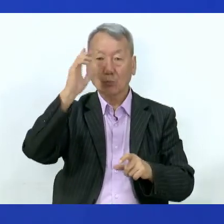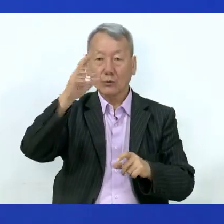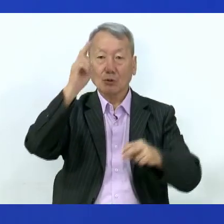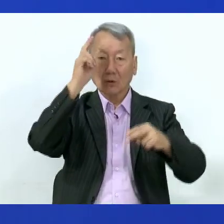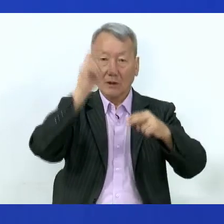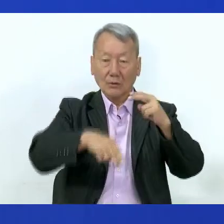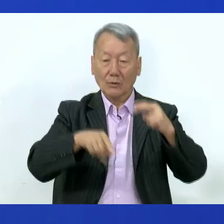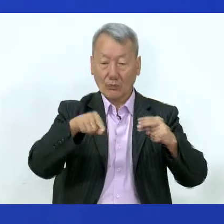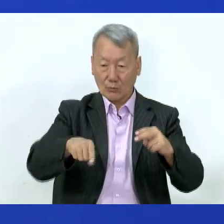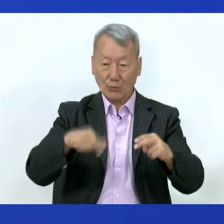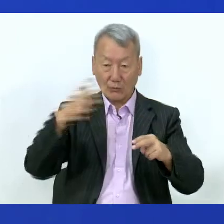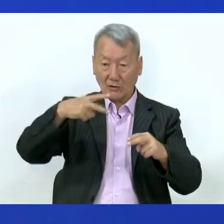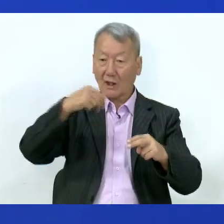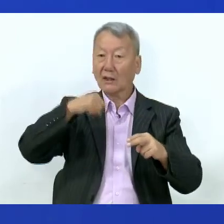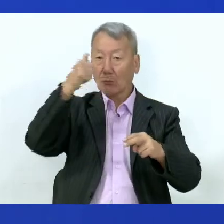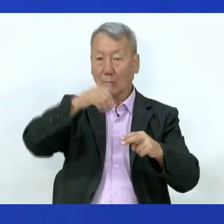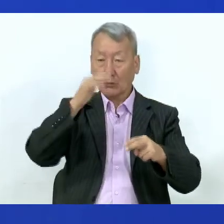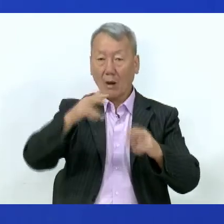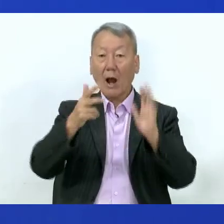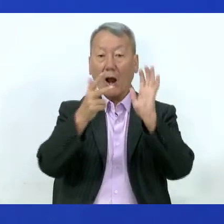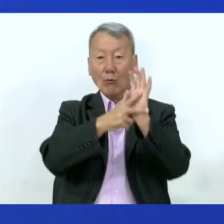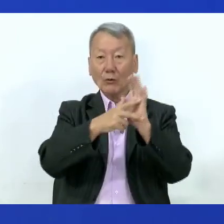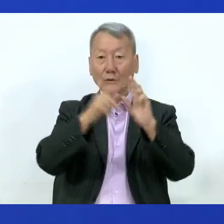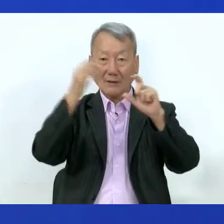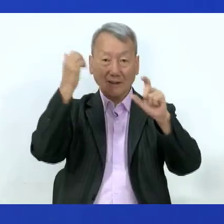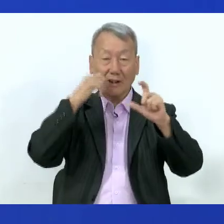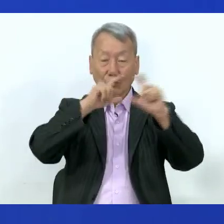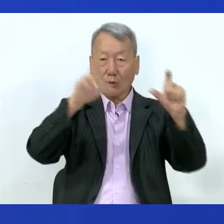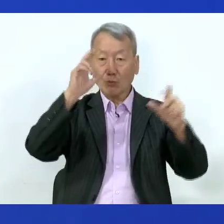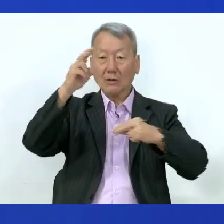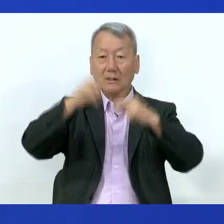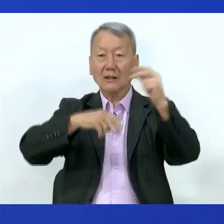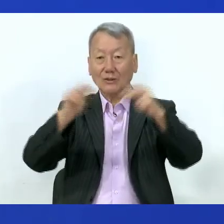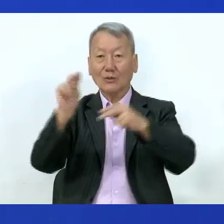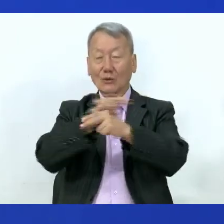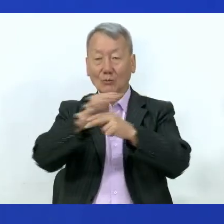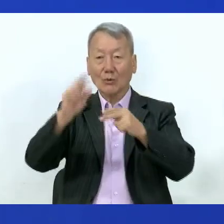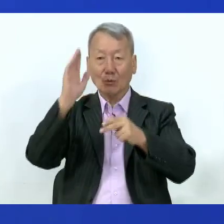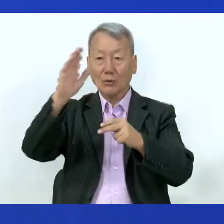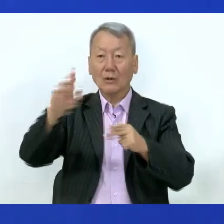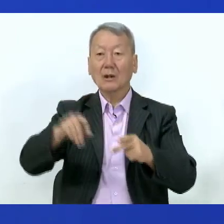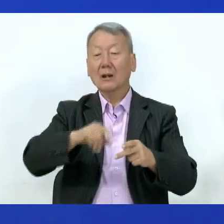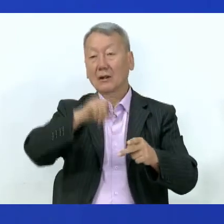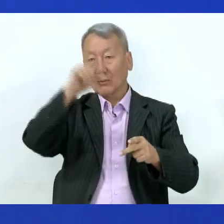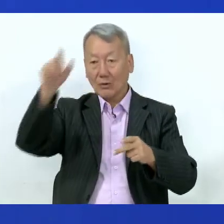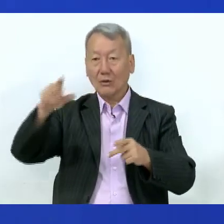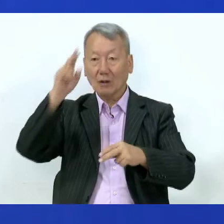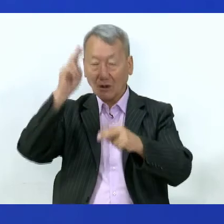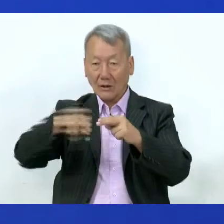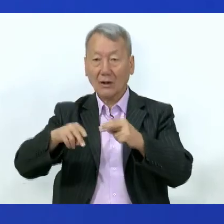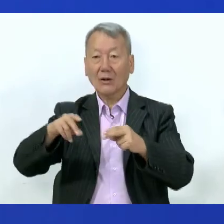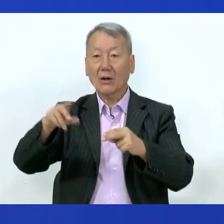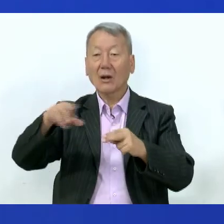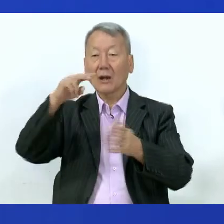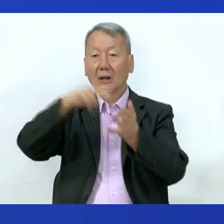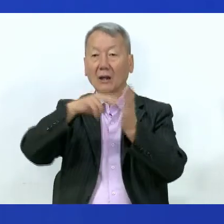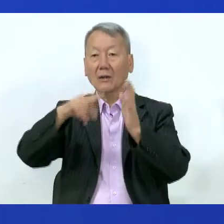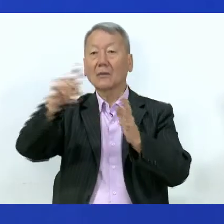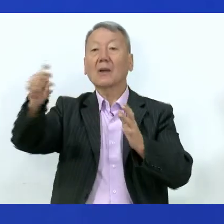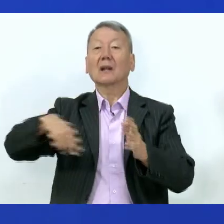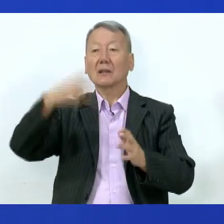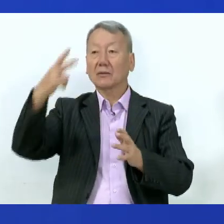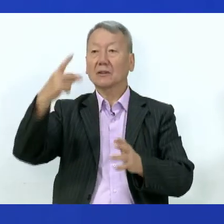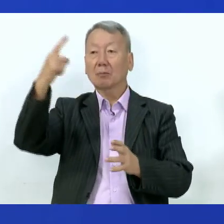завершено в текущем году. 8 объектов строительства будет начато. Завершение запланировано в